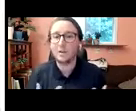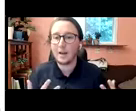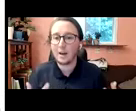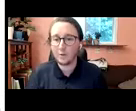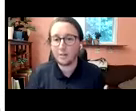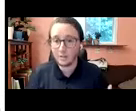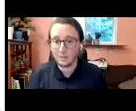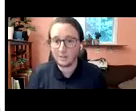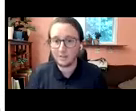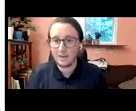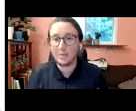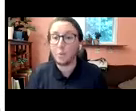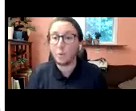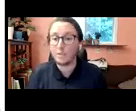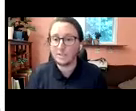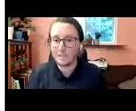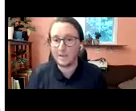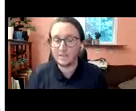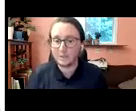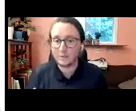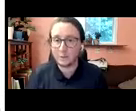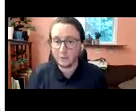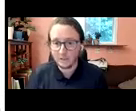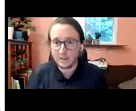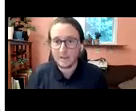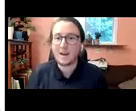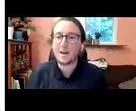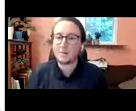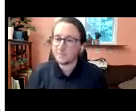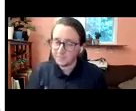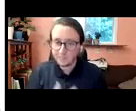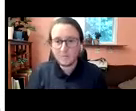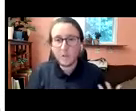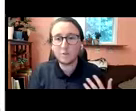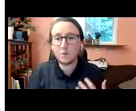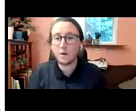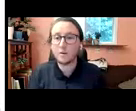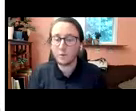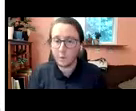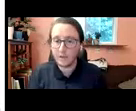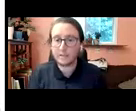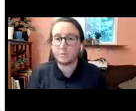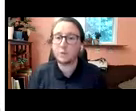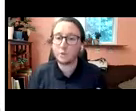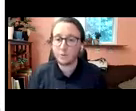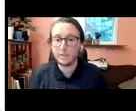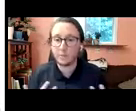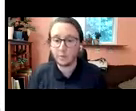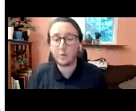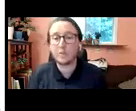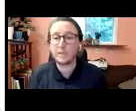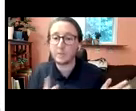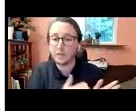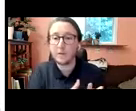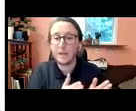Ontario montrent que les personnes trans ne peuvent pas avoir accès aux services de